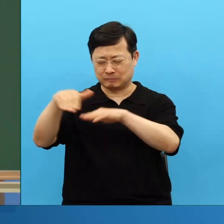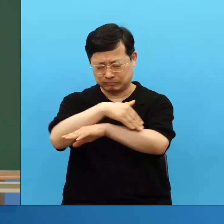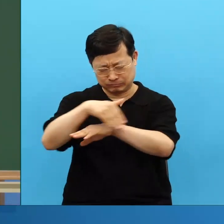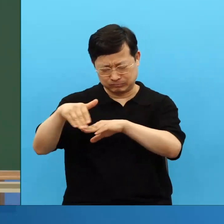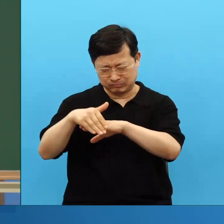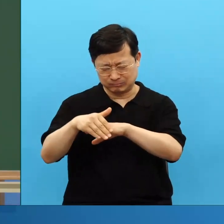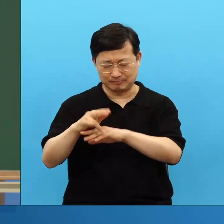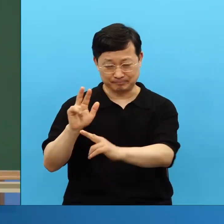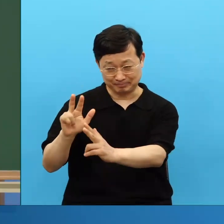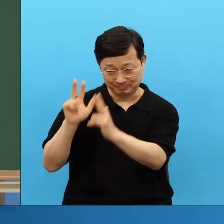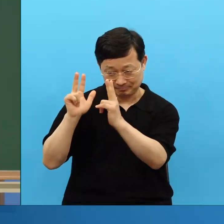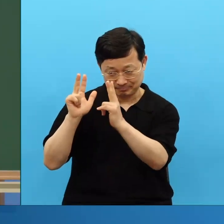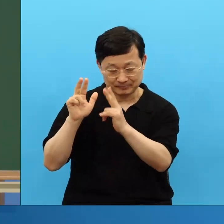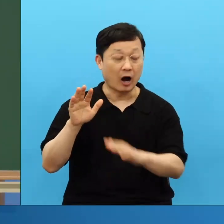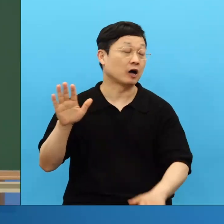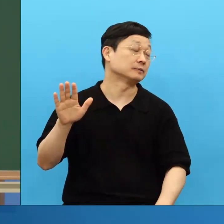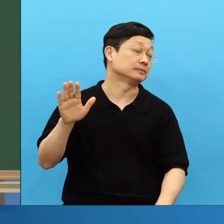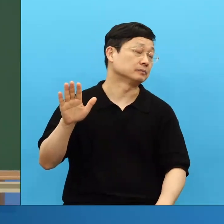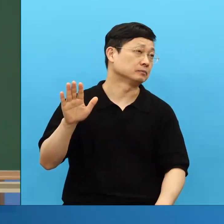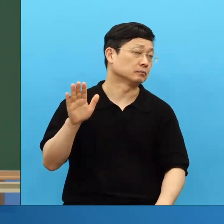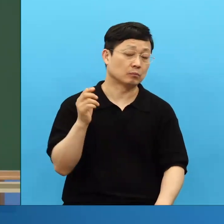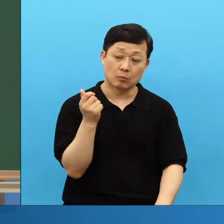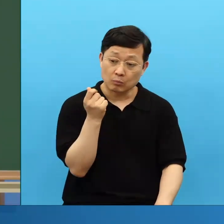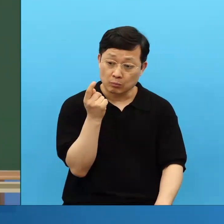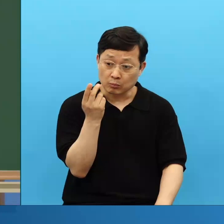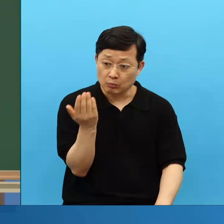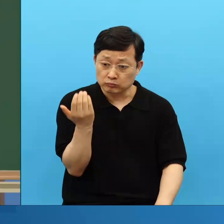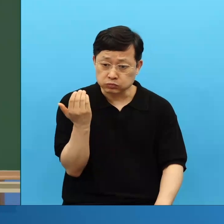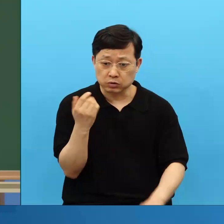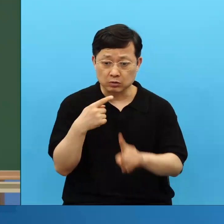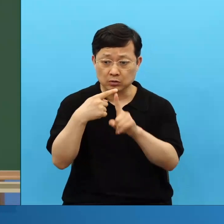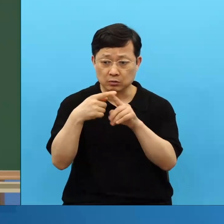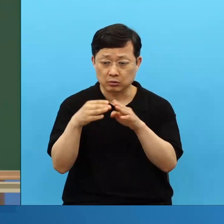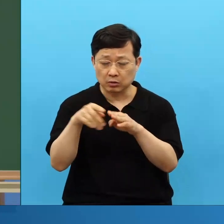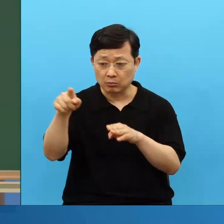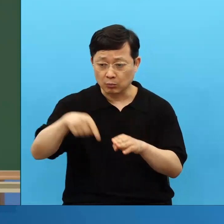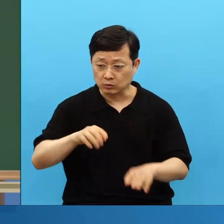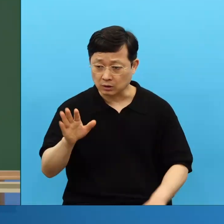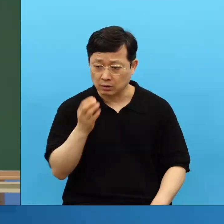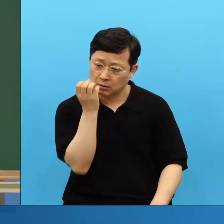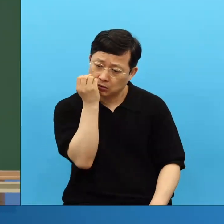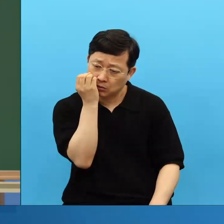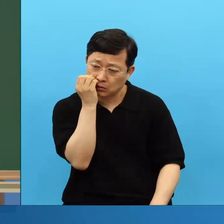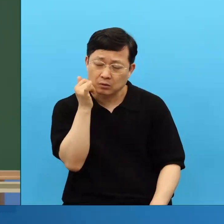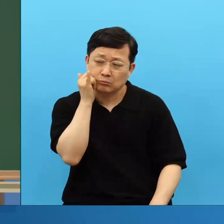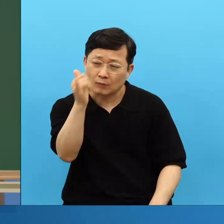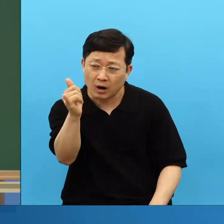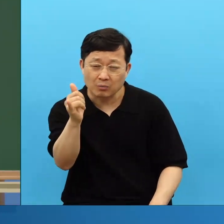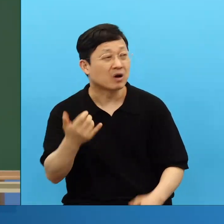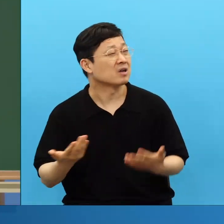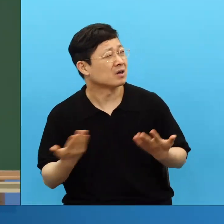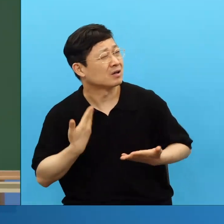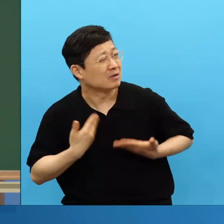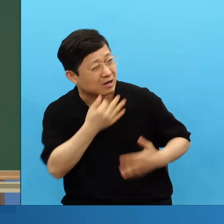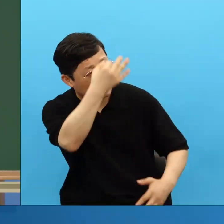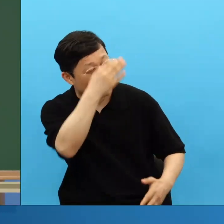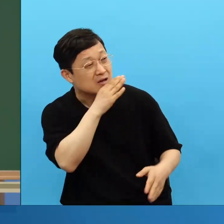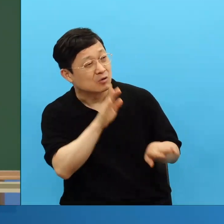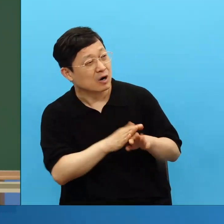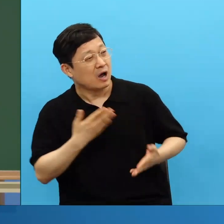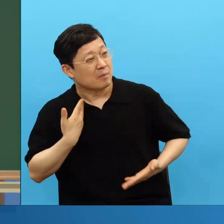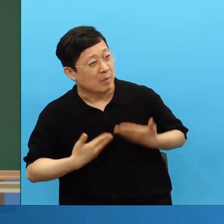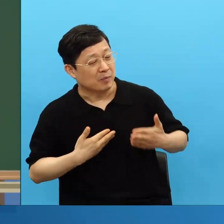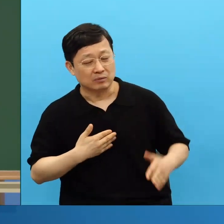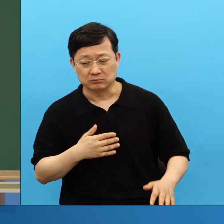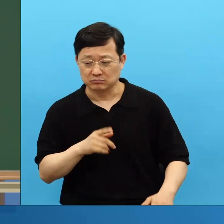자리에 안 나와. 연락을 해도 뭐 가겠습니다. 지금 일한다고요. 막 일요일 날 막 일이 많아가지고.